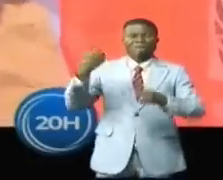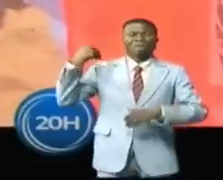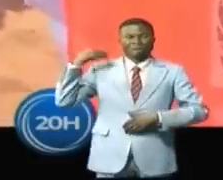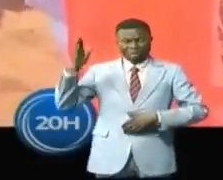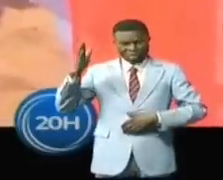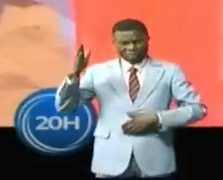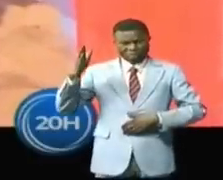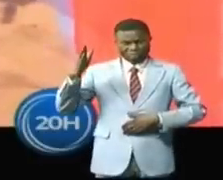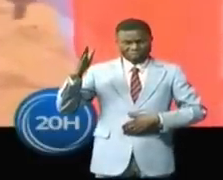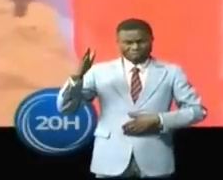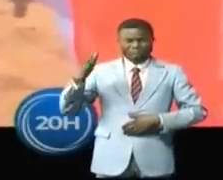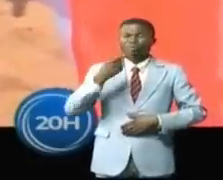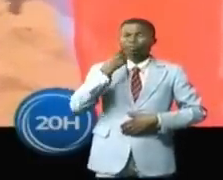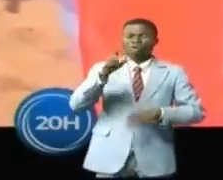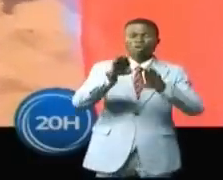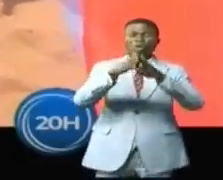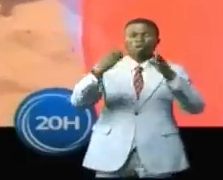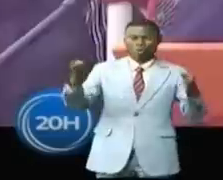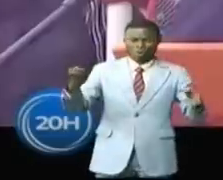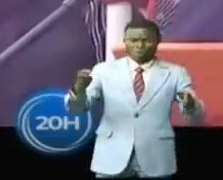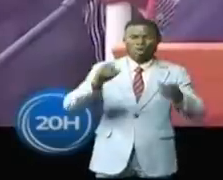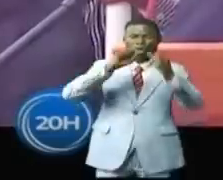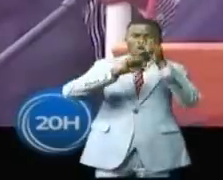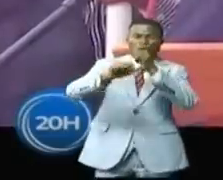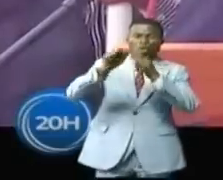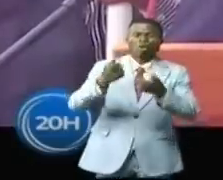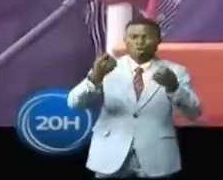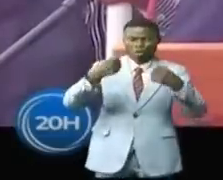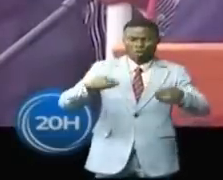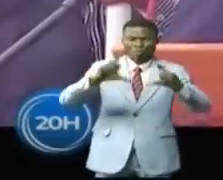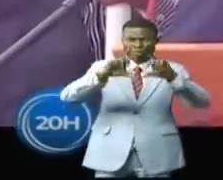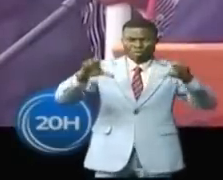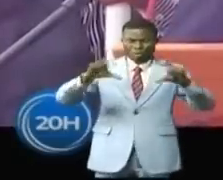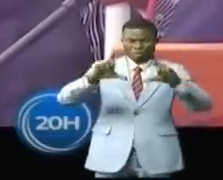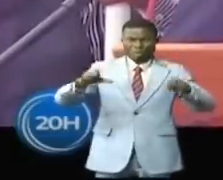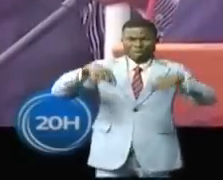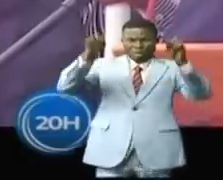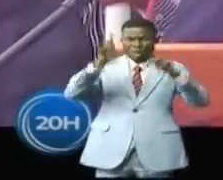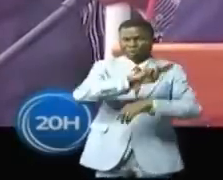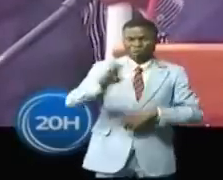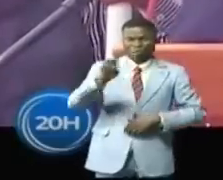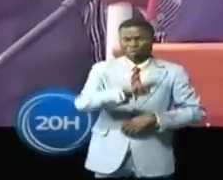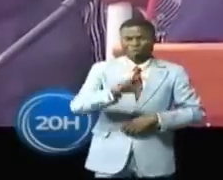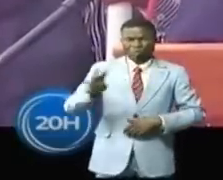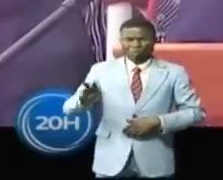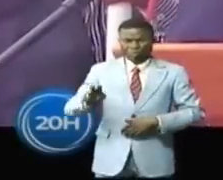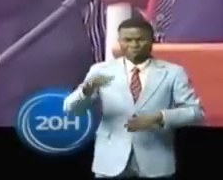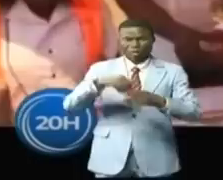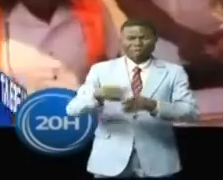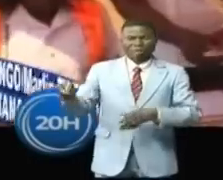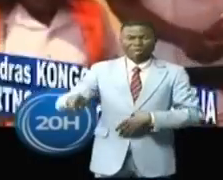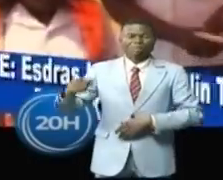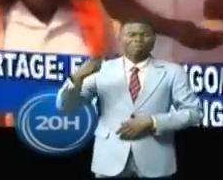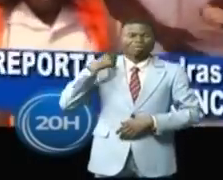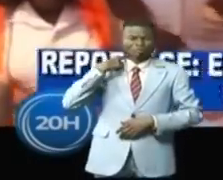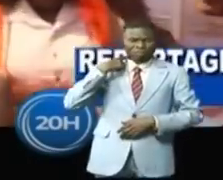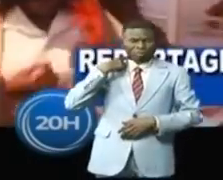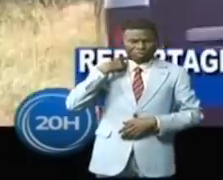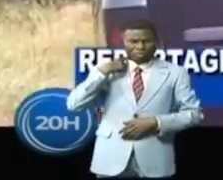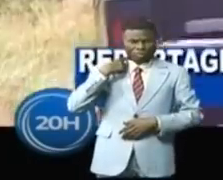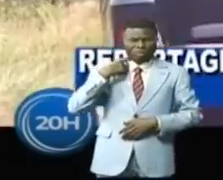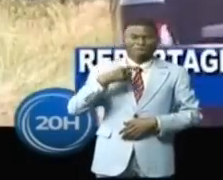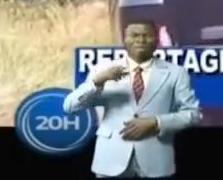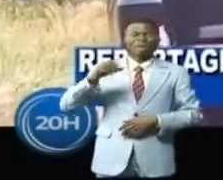ce, je déclare ouverte la campagne de vente de la vignette exercice 2022 dans la province du Congo. Par ailleurs,